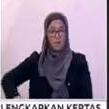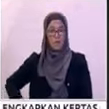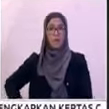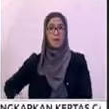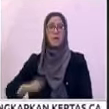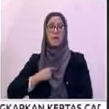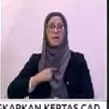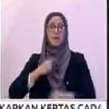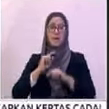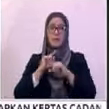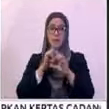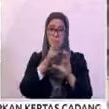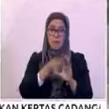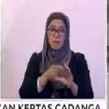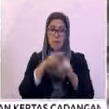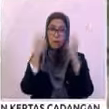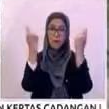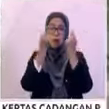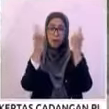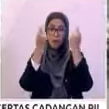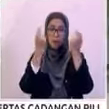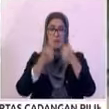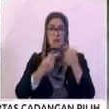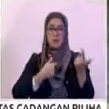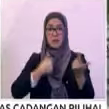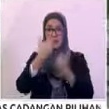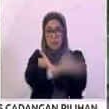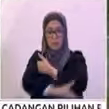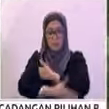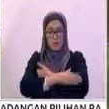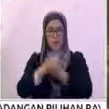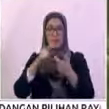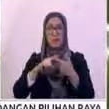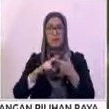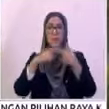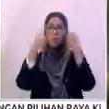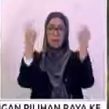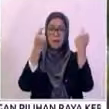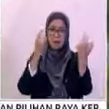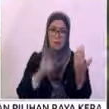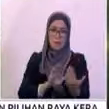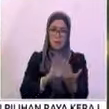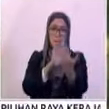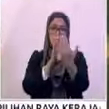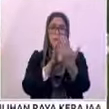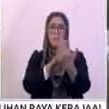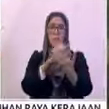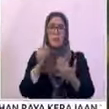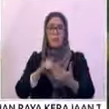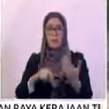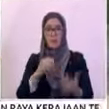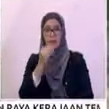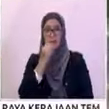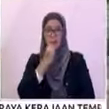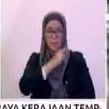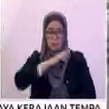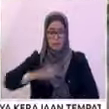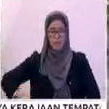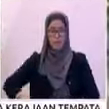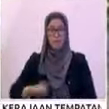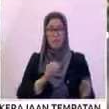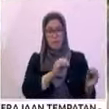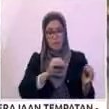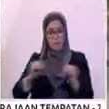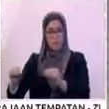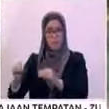Negara, Majlis Menghadap dan Majlis Santapan Diraja yang akan dihoskan oleh Sultan Brunei, Sultan Hassanal Bolkiah di Istana Nurul